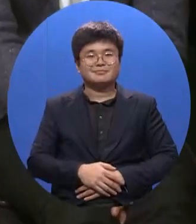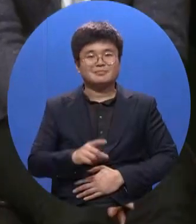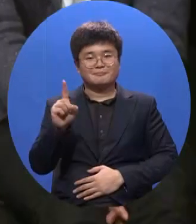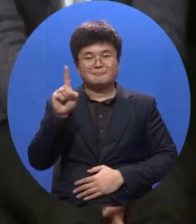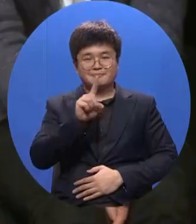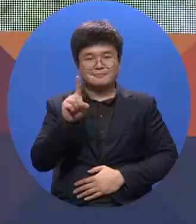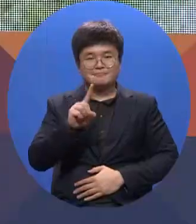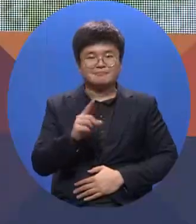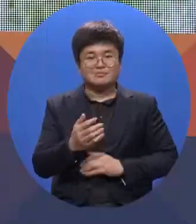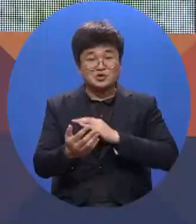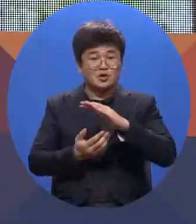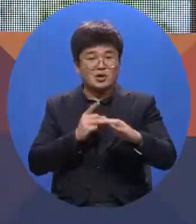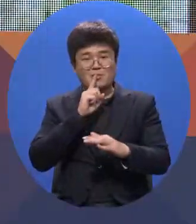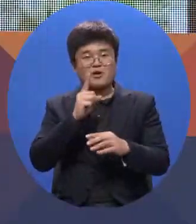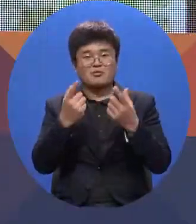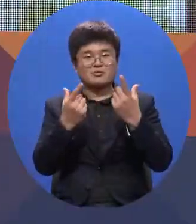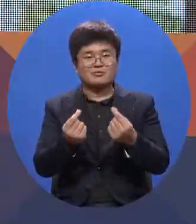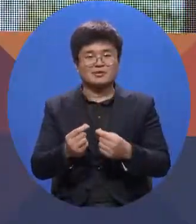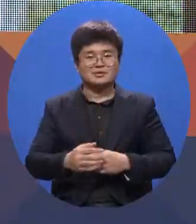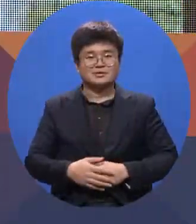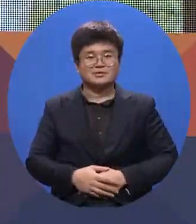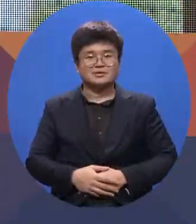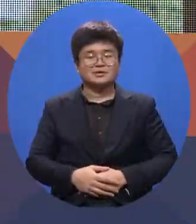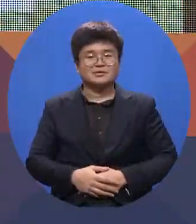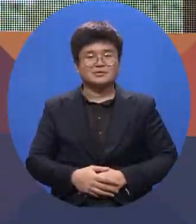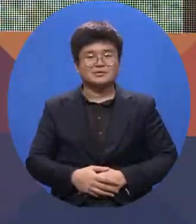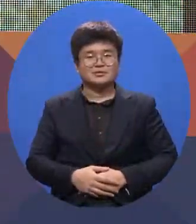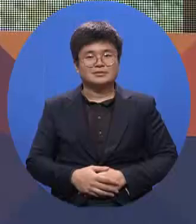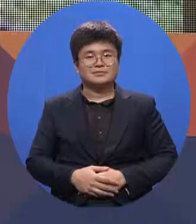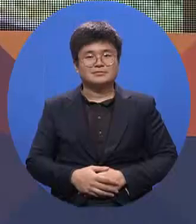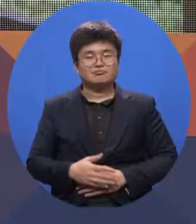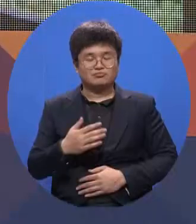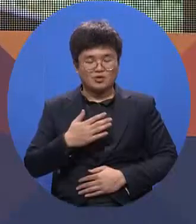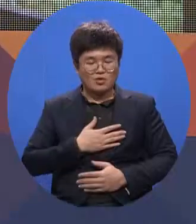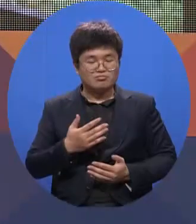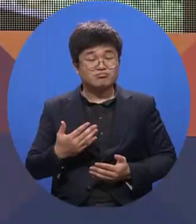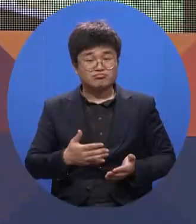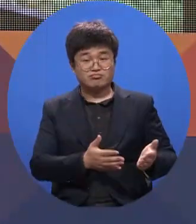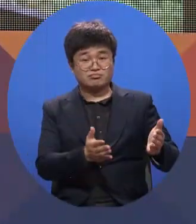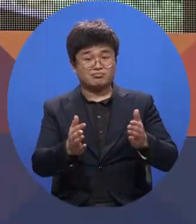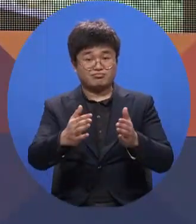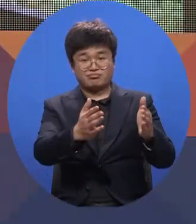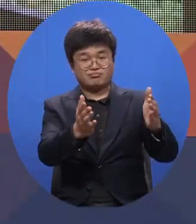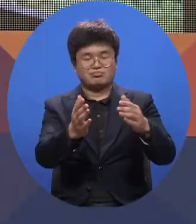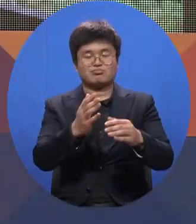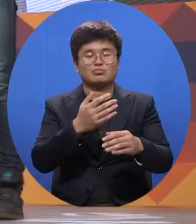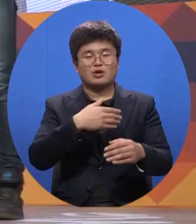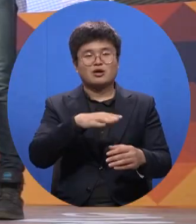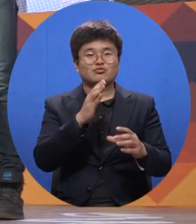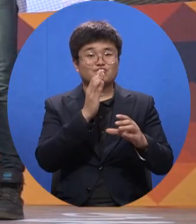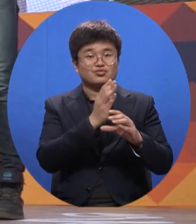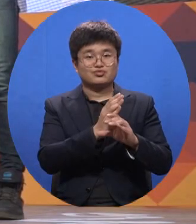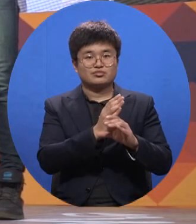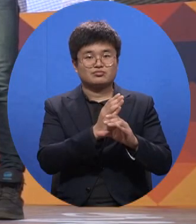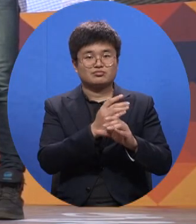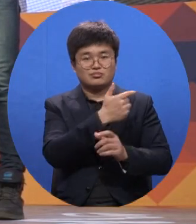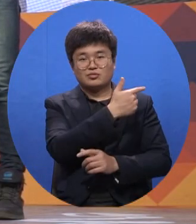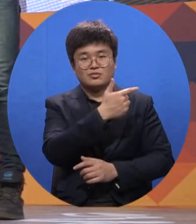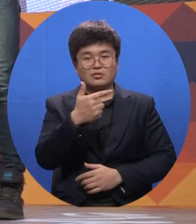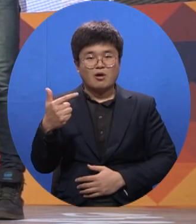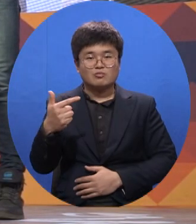것처럼 5 5 조비 누리다 저희 길로 가고 있잖아 각 사람 어떤 킬러 너무